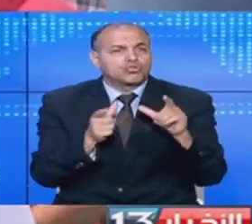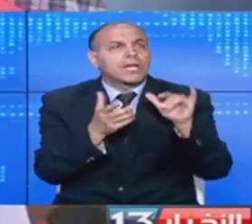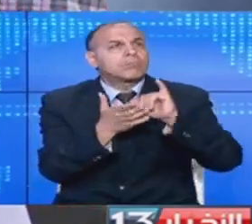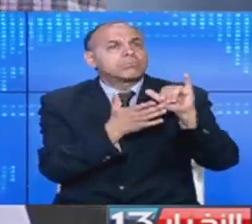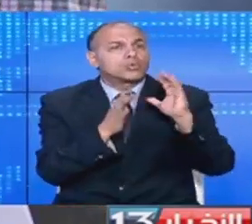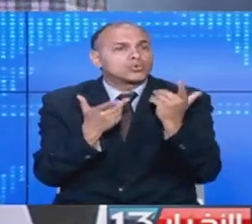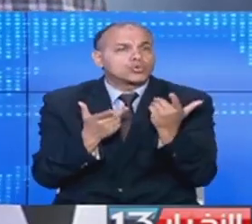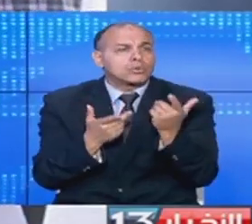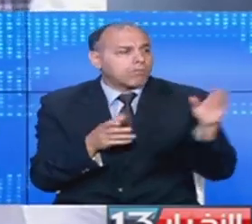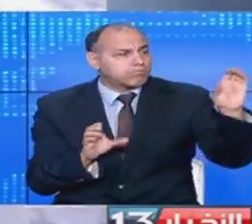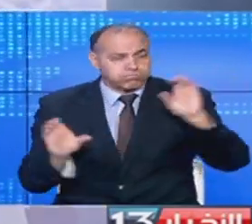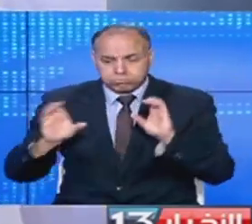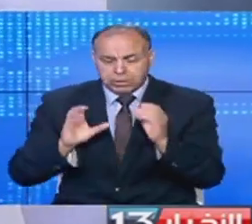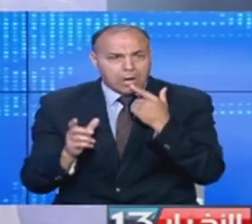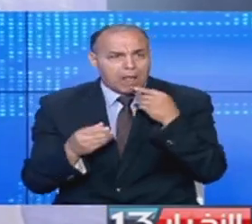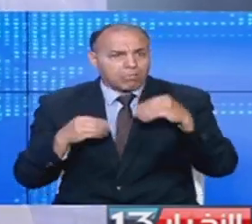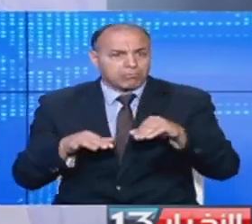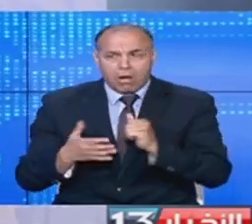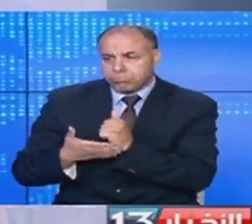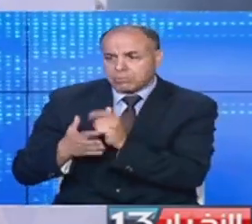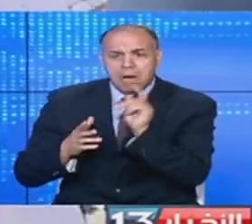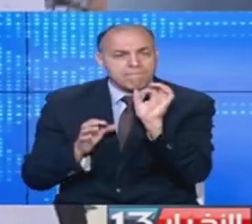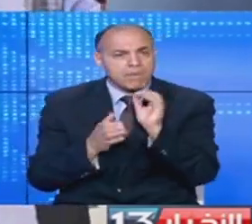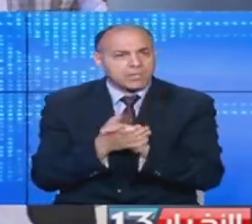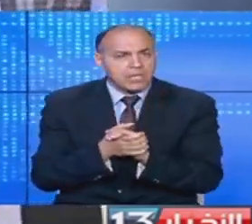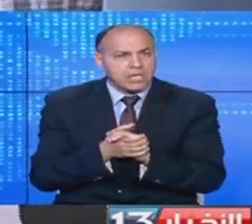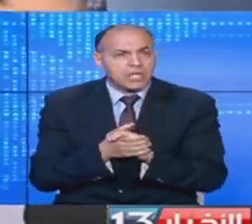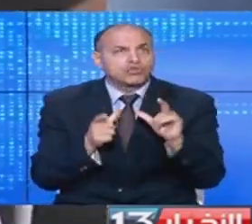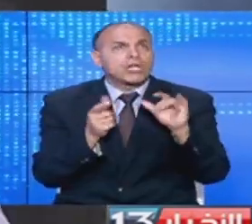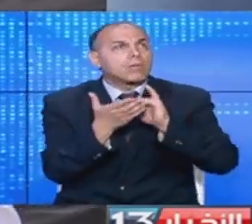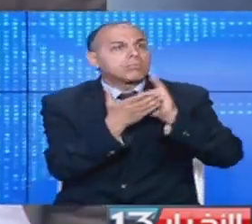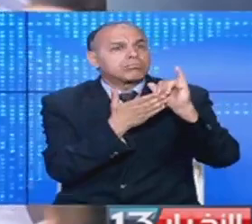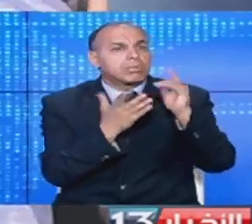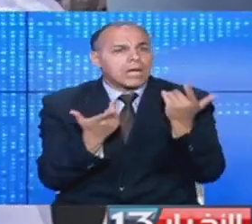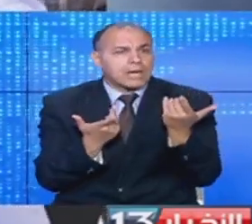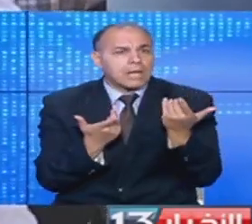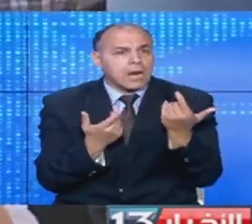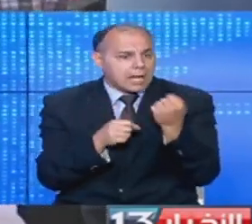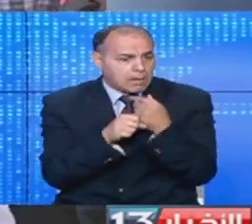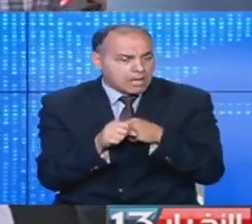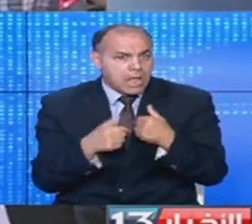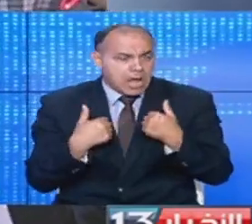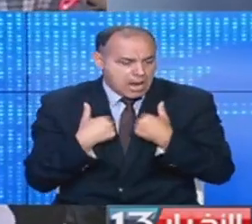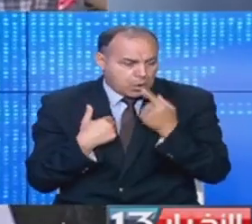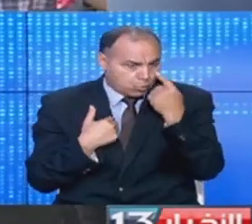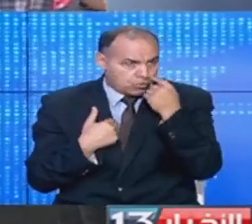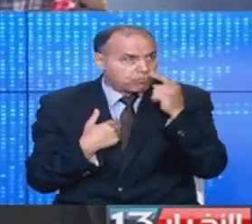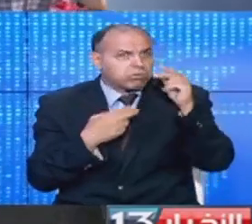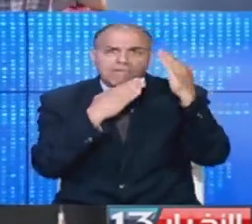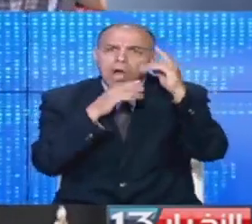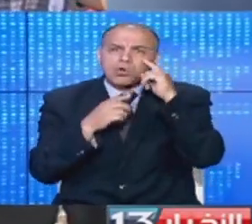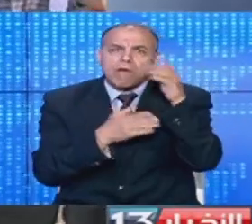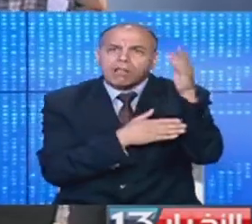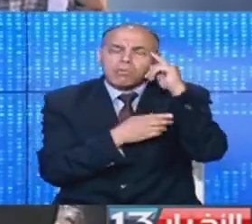شكون معناه مولها وقت اللي تتيح به تلقى شكون. انا تونسيغ مش كومباني خاطر نخدم فيه، ما انا كي نمشي لبرا ودراد